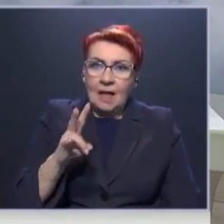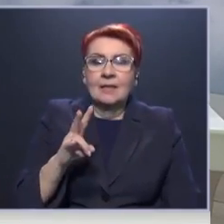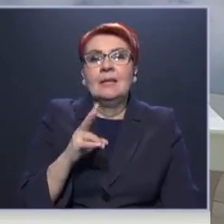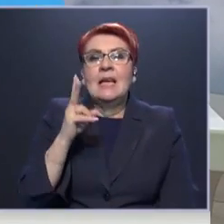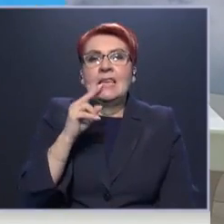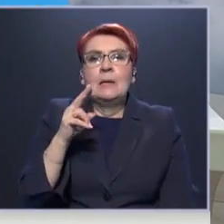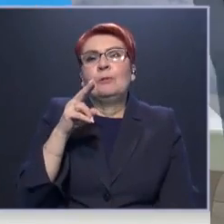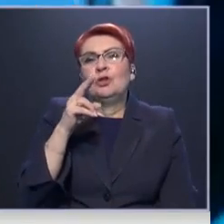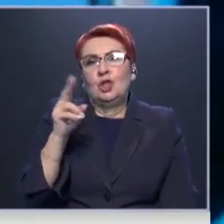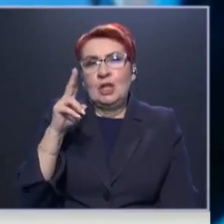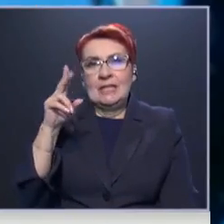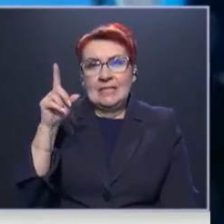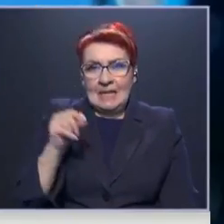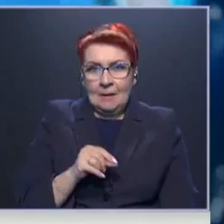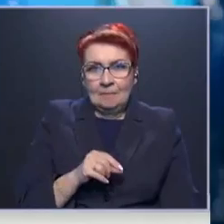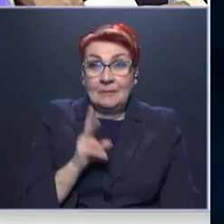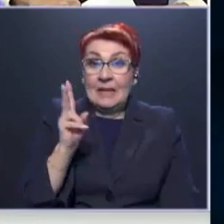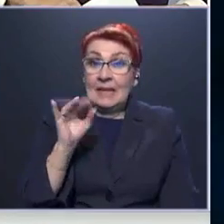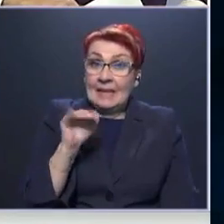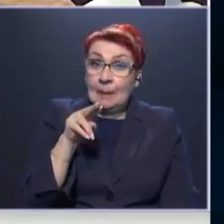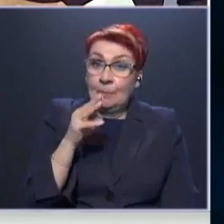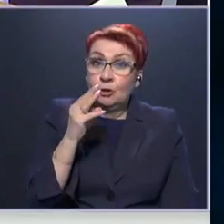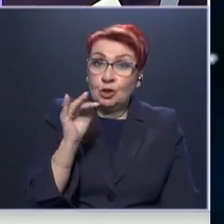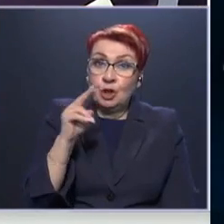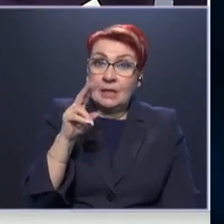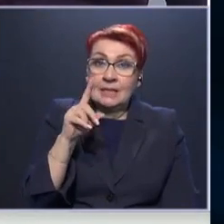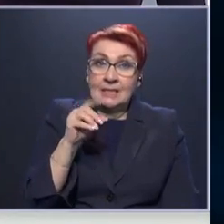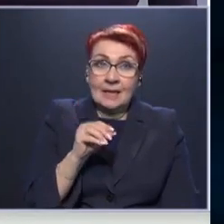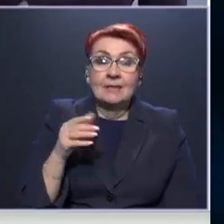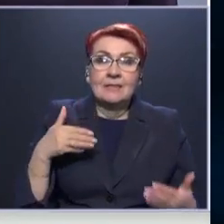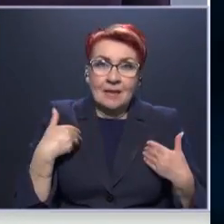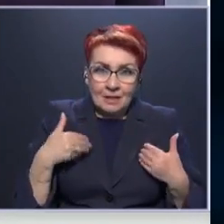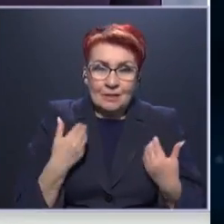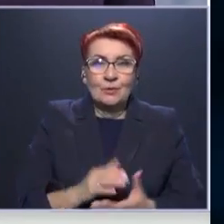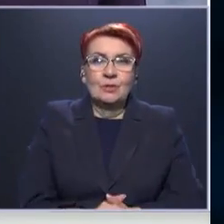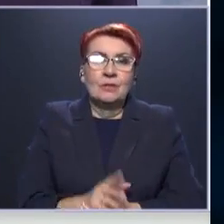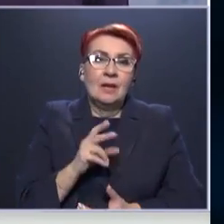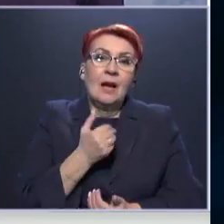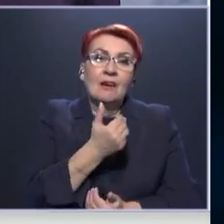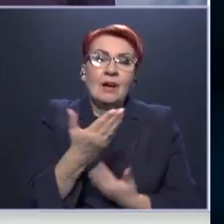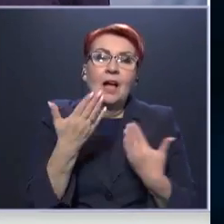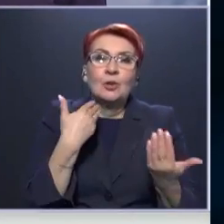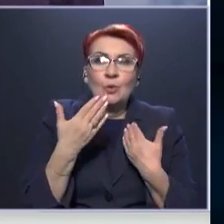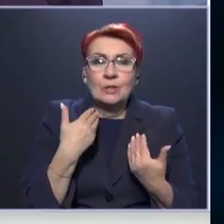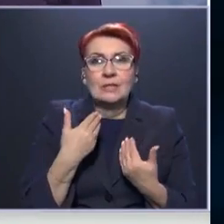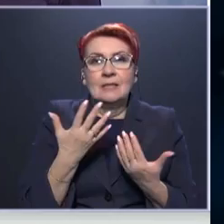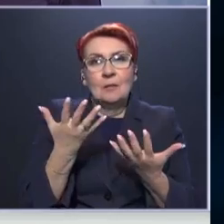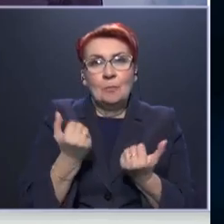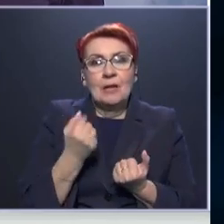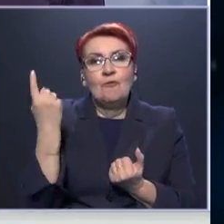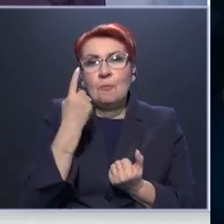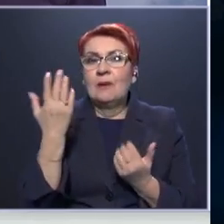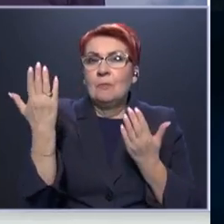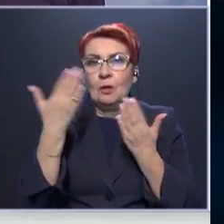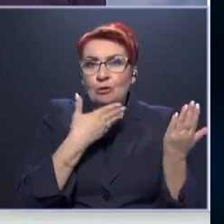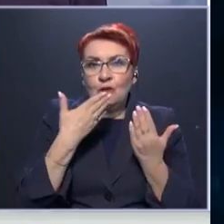Кипшидзе. Вахтанг Владимирович, здравствуйте. Здравствуйте. Как вот вы относитесь к принятию пока в первом чтении